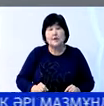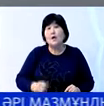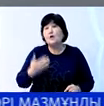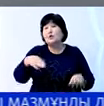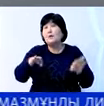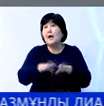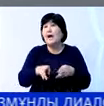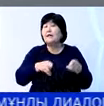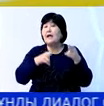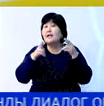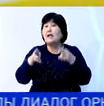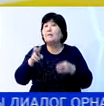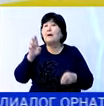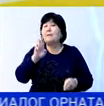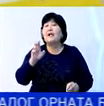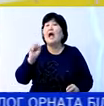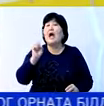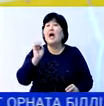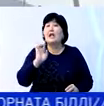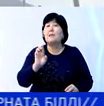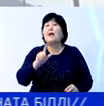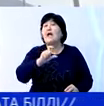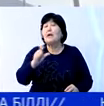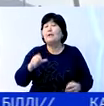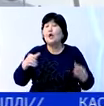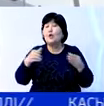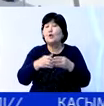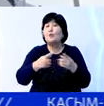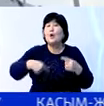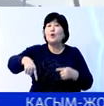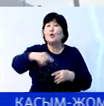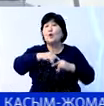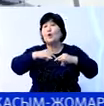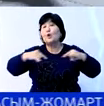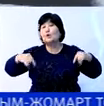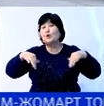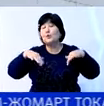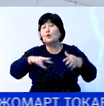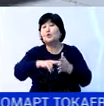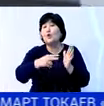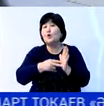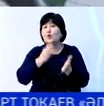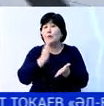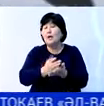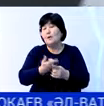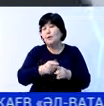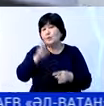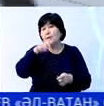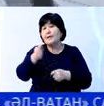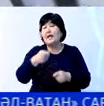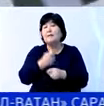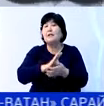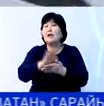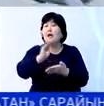Сонымен қатар сапар барысында Біріккен Араб Әмірліктерінің іскерлік топтарының өкілдерімен дөңгелек үстел өткізу жоспарланған. Бұл туралы мемлекет басшысының